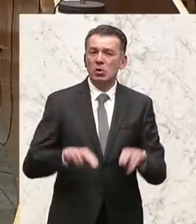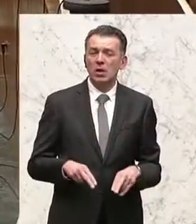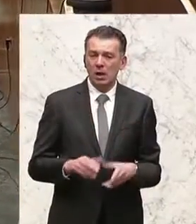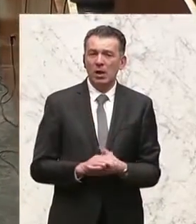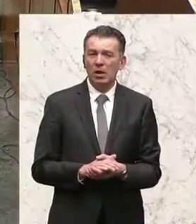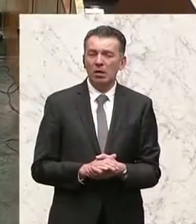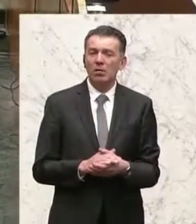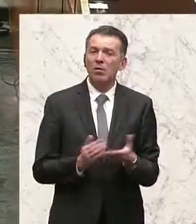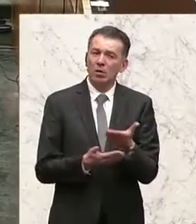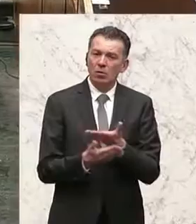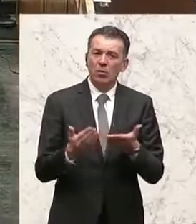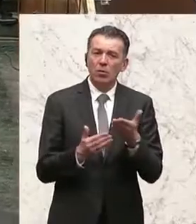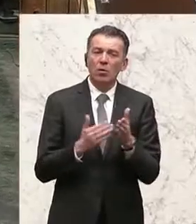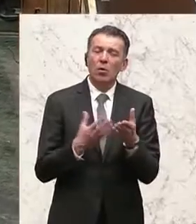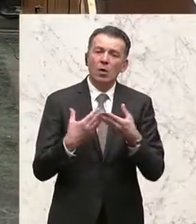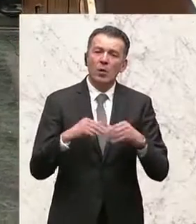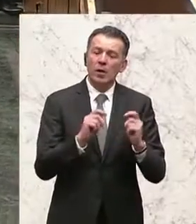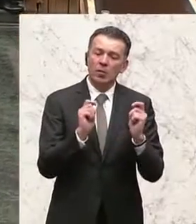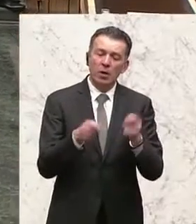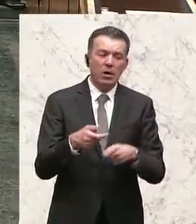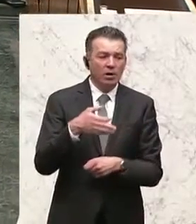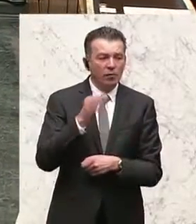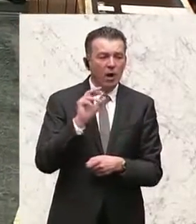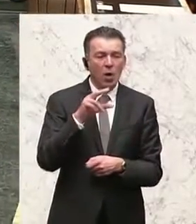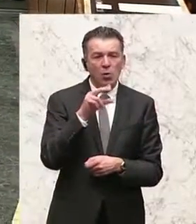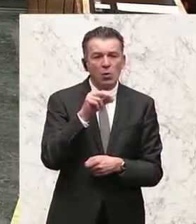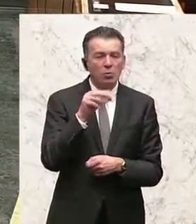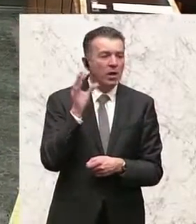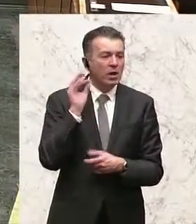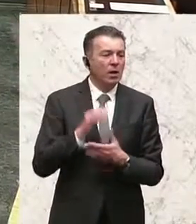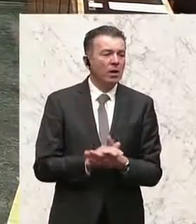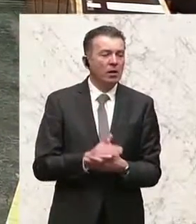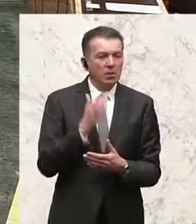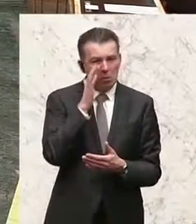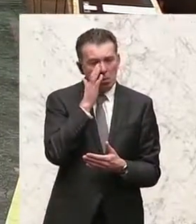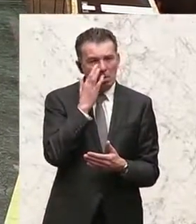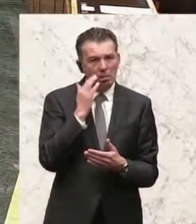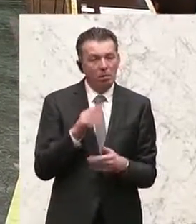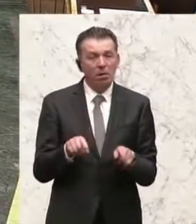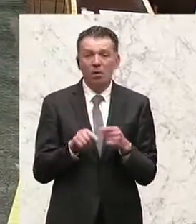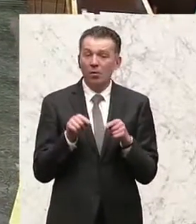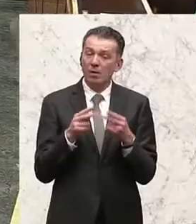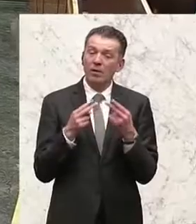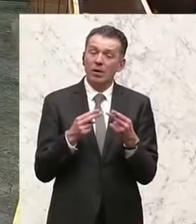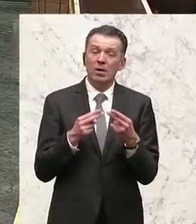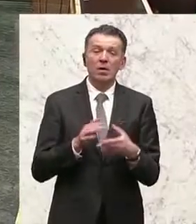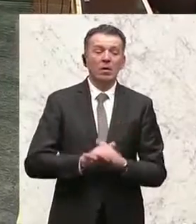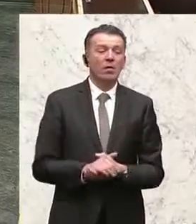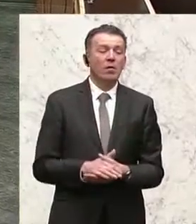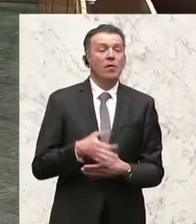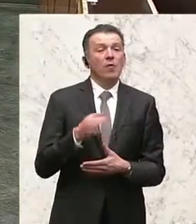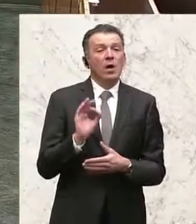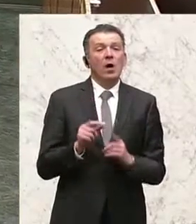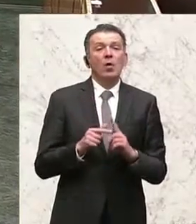in der Menschenrechtsdebatte noch einen gemeinsamen Antrag der Frauensprecherinnen einbringen, weil es uns auch hier wichtig ist, Frauen